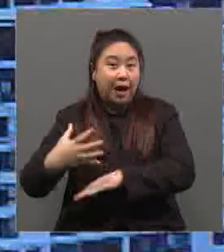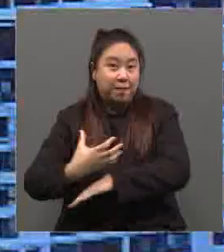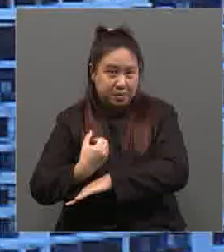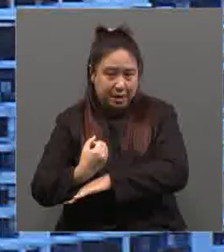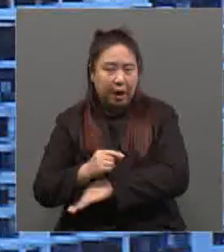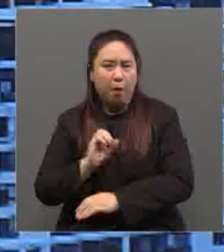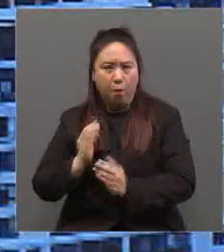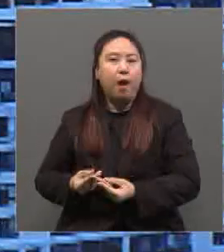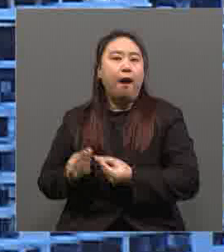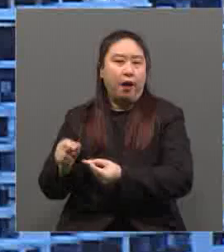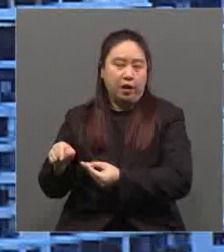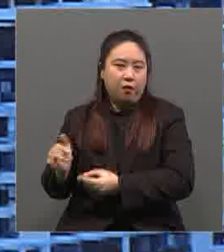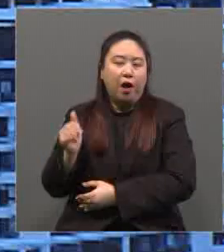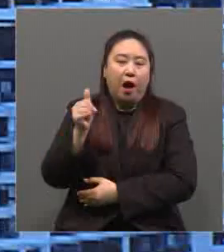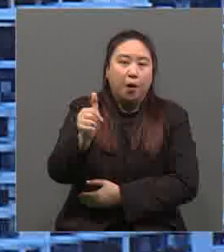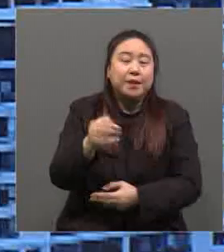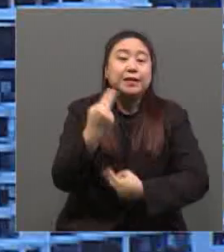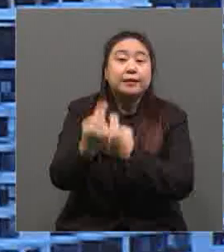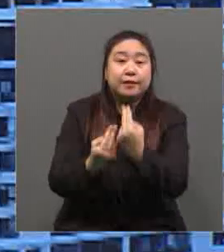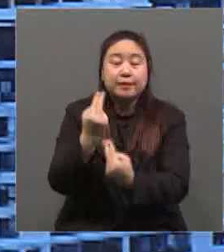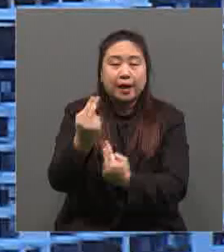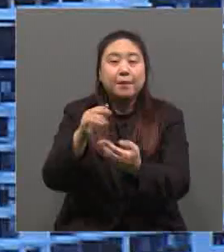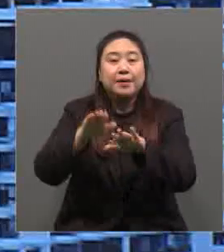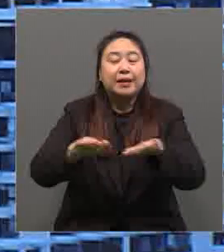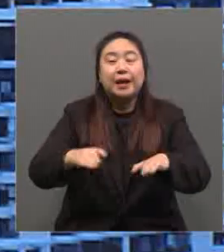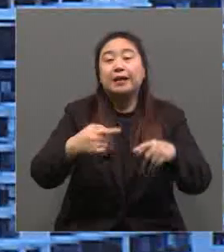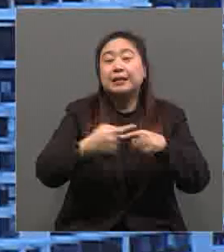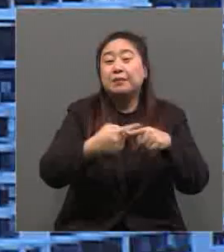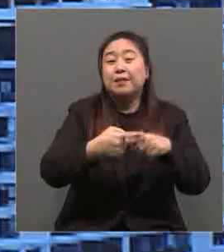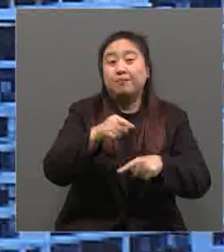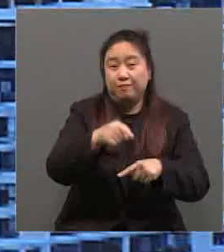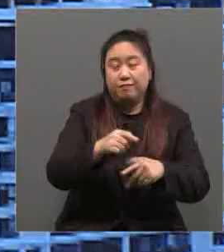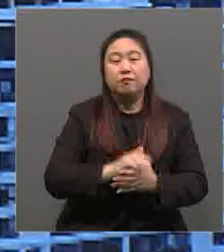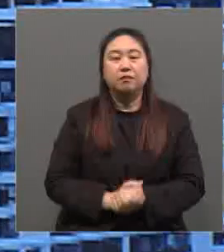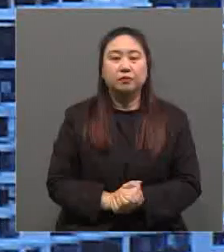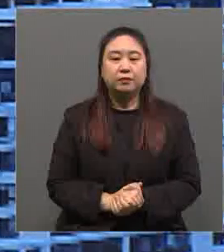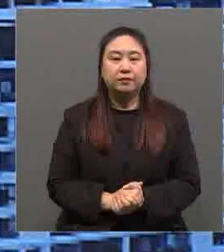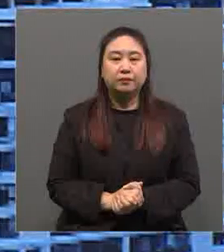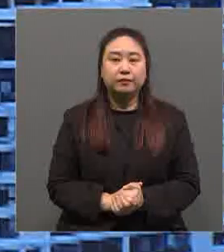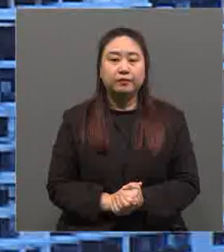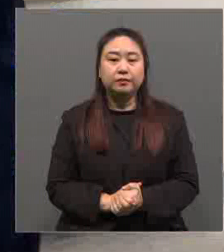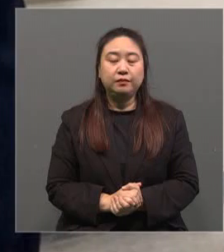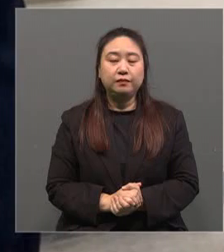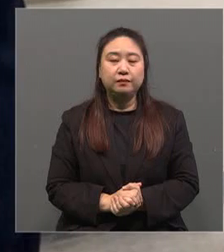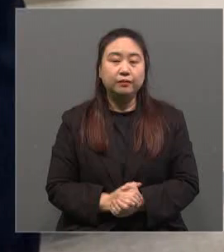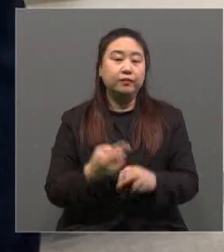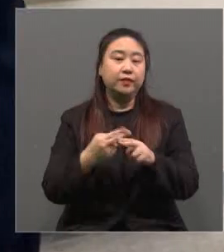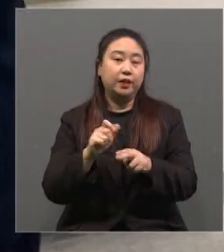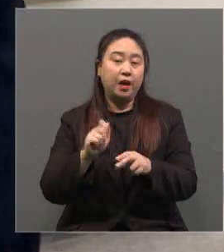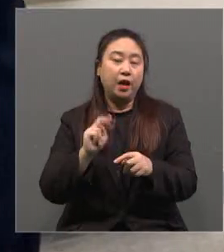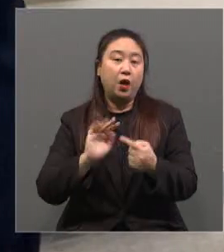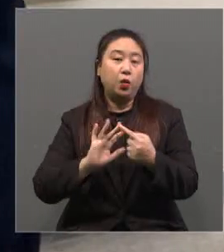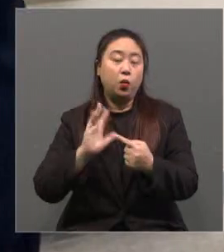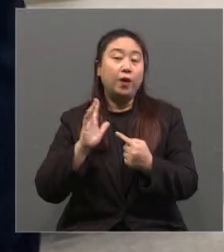าไปเยี่ยมให้กำลังใจนักเรียนโรงเรียนราชวินิตมัธยมที่ได้รับบาดเจ็บจากเหตุถังดับเพลิงระเบิดค่ะนายอนุชาบุรพชัย